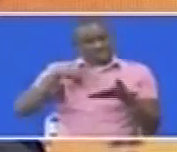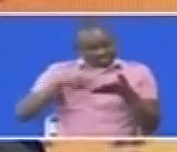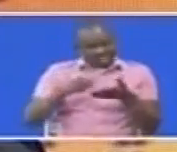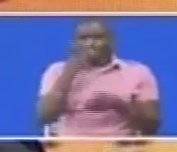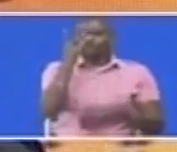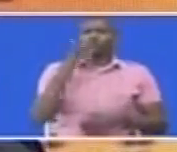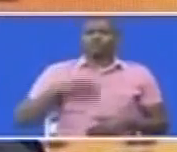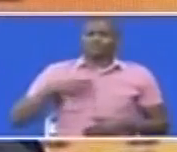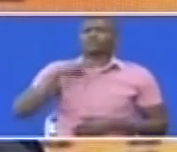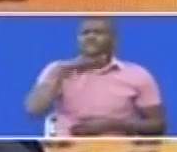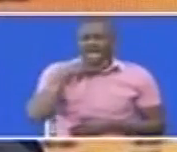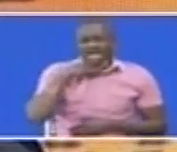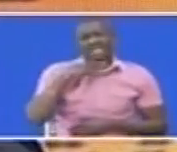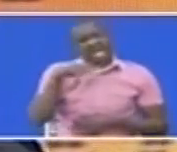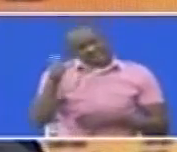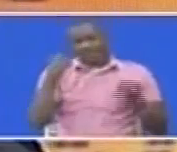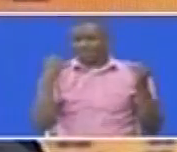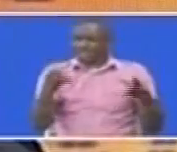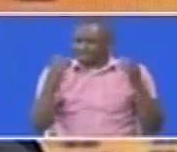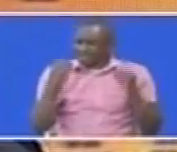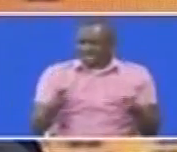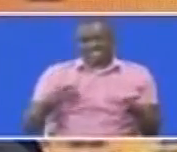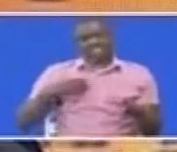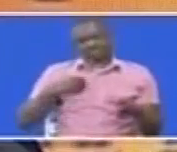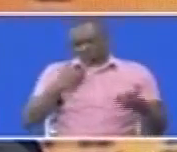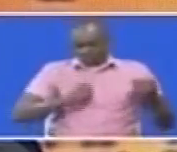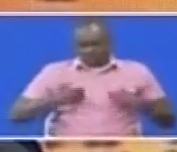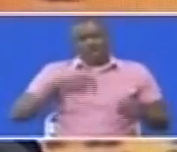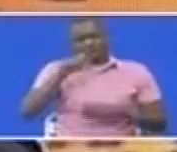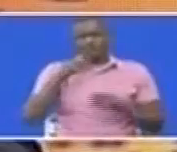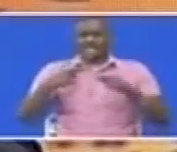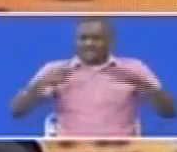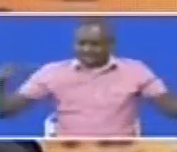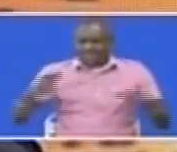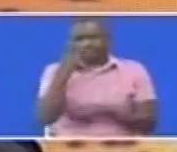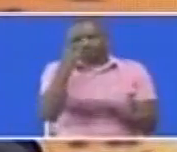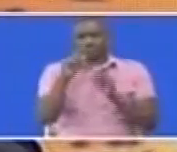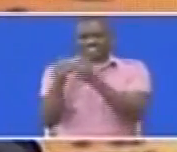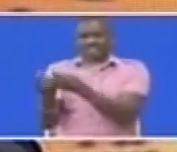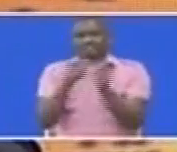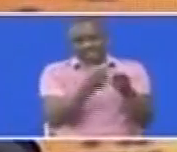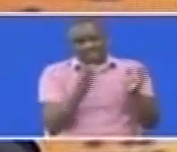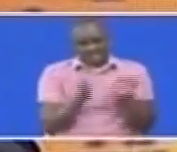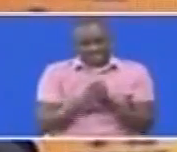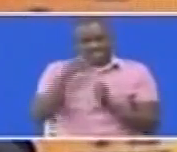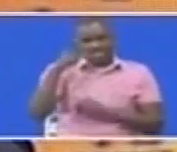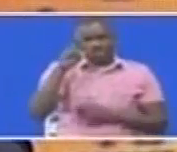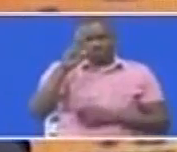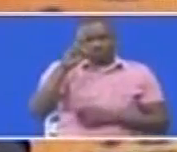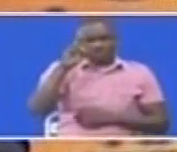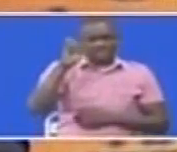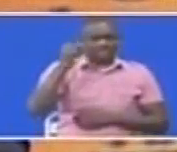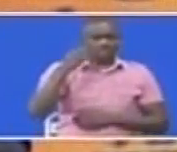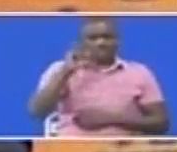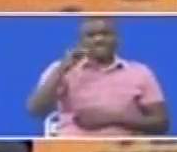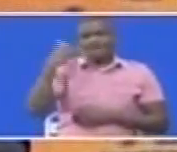Watu wawili wameuwawa huku wengine wengi wakiendelea kuuguza majeraha kufuatia uhasama baina ya jamii mbili sehemu ya Kuresoi mpaka wa kaunti za